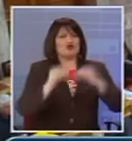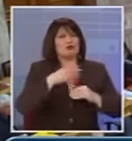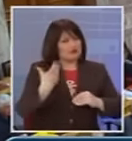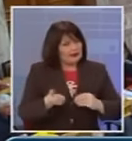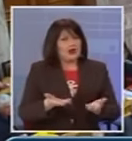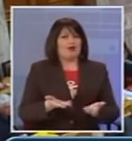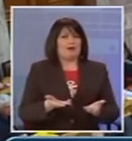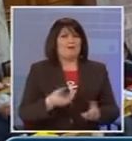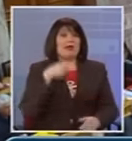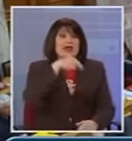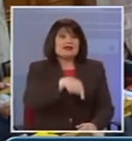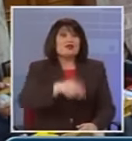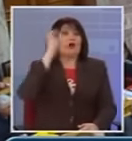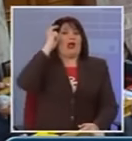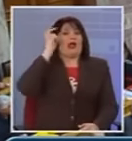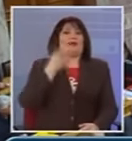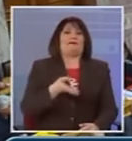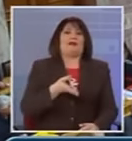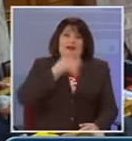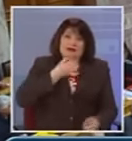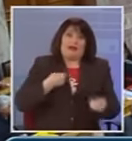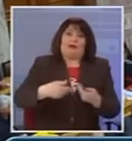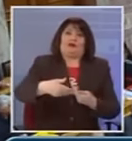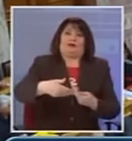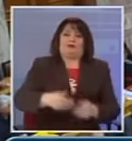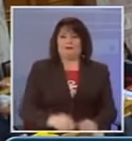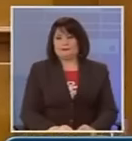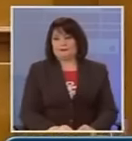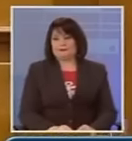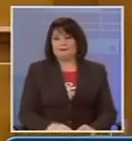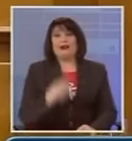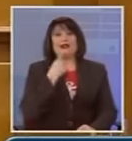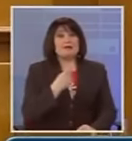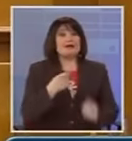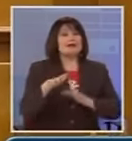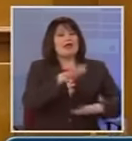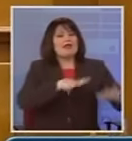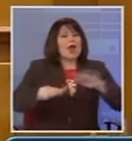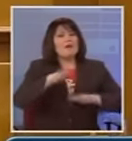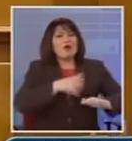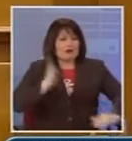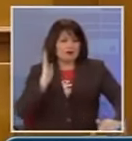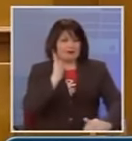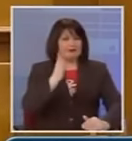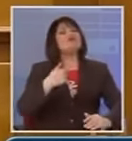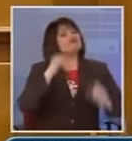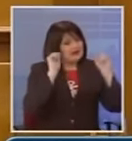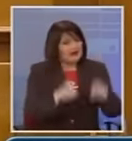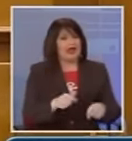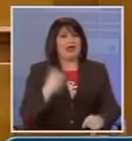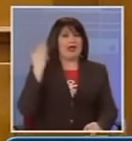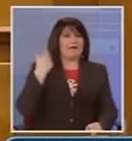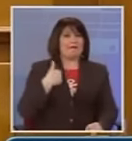αυτό. Εσείς τώρα το θυμηθήκατε και το εξαγγείλατε. Λέτε ότι θα χτυπήσετε τη διαπλοκή μαζί σας. Θυμίζω ότι επί των ημερών